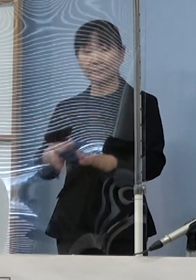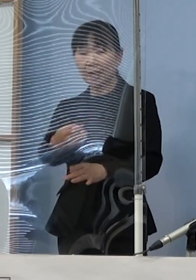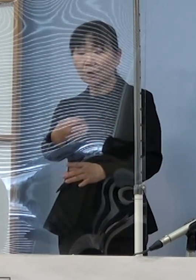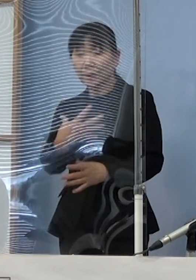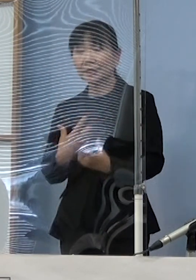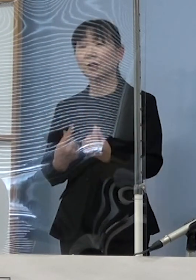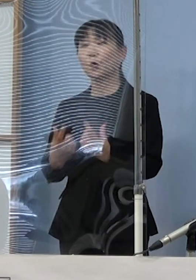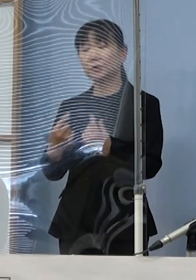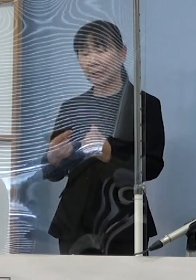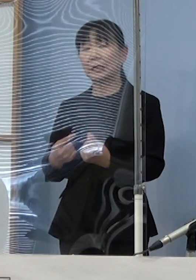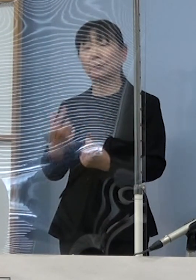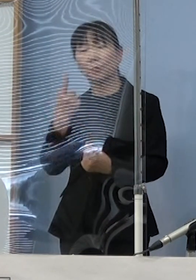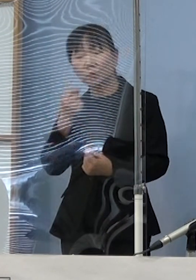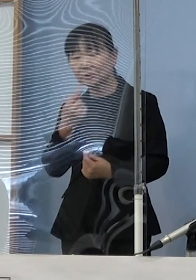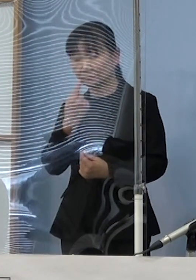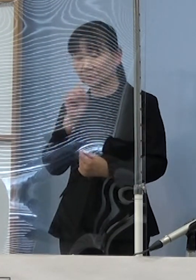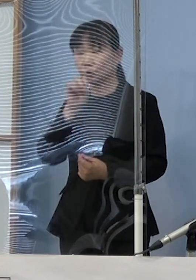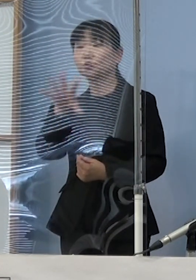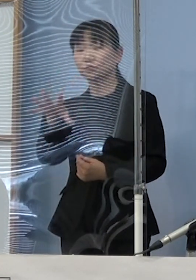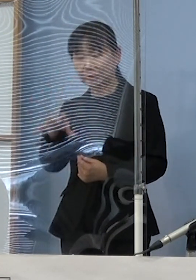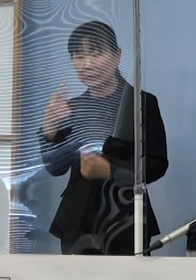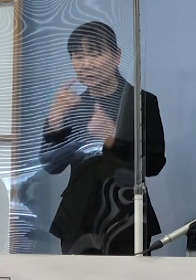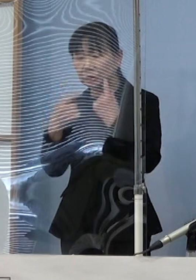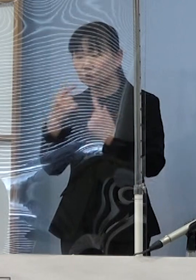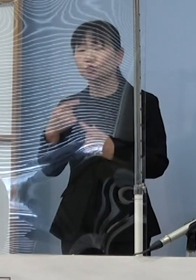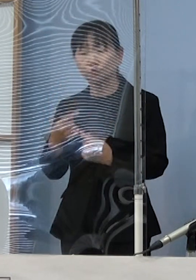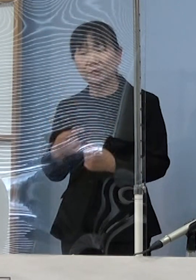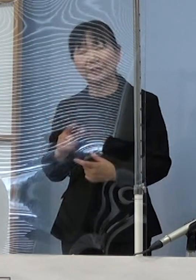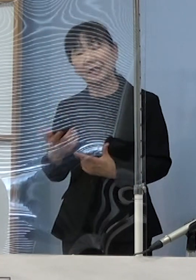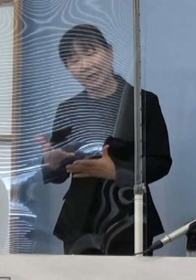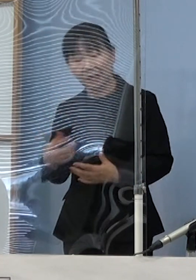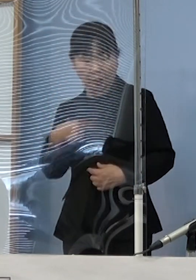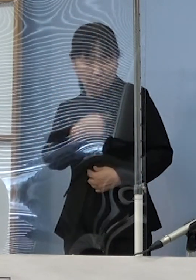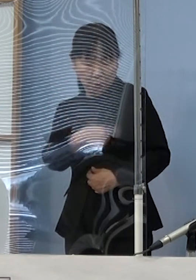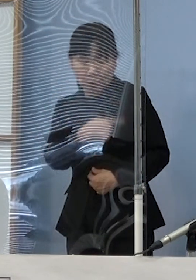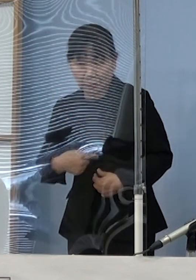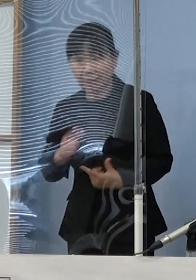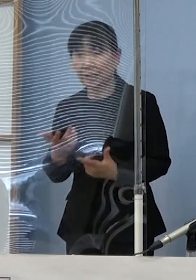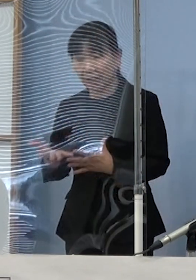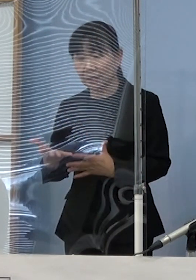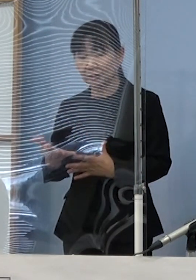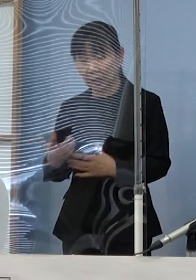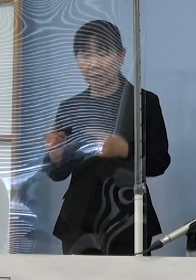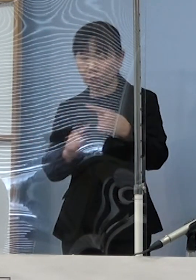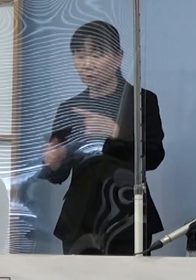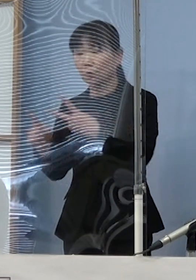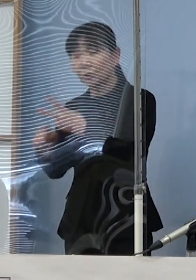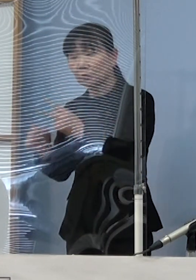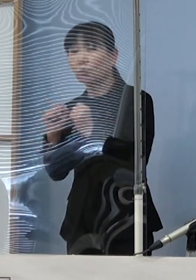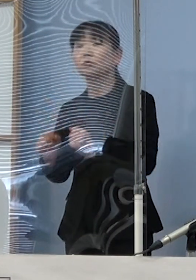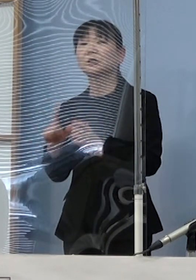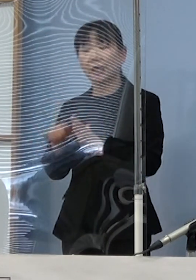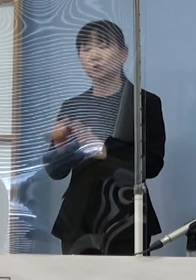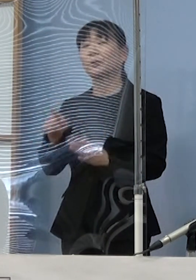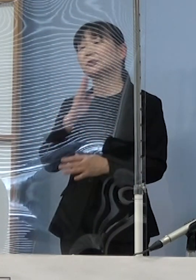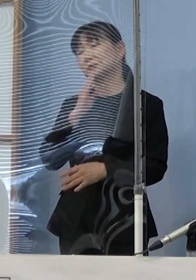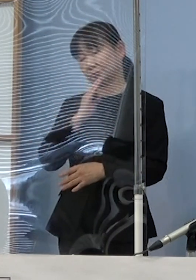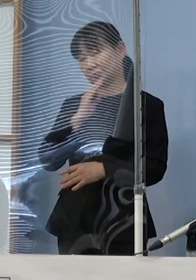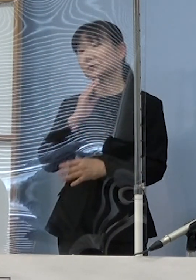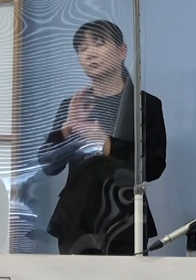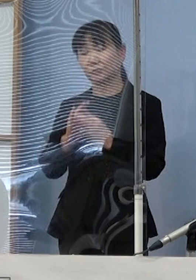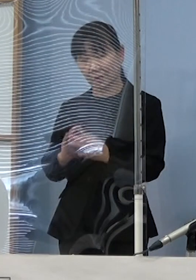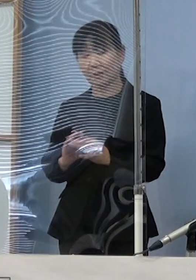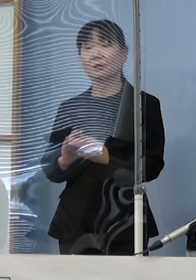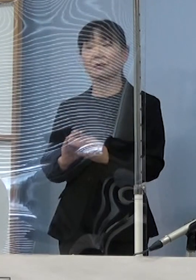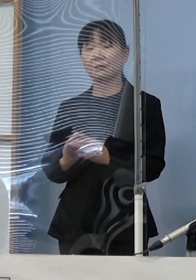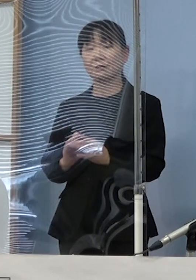ば傷つくんではないか、それは確かに一人でも二人でもおられるんであれば事実ということになりますから、そうしたことを